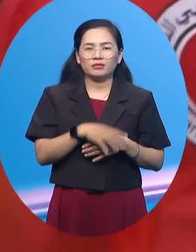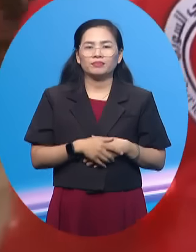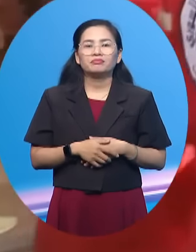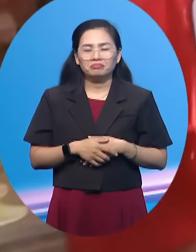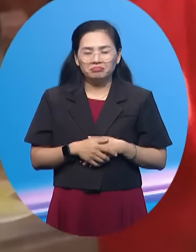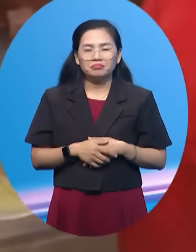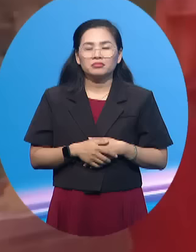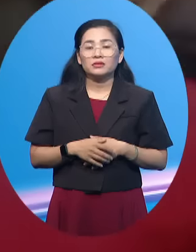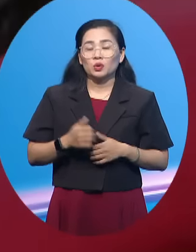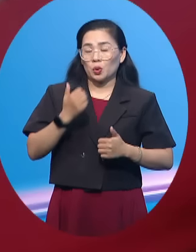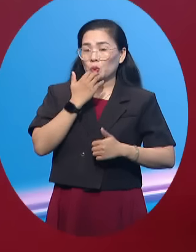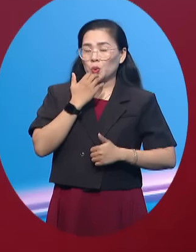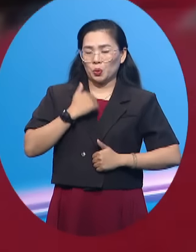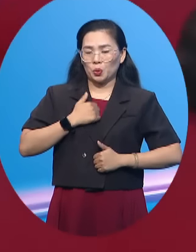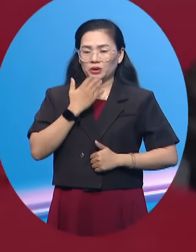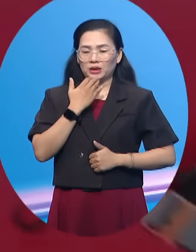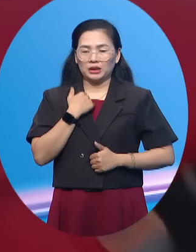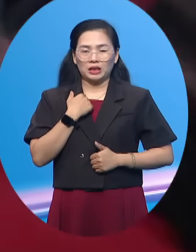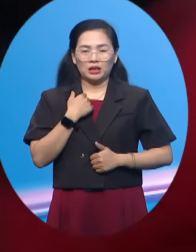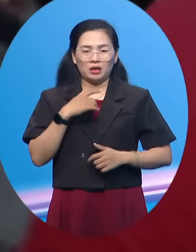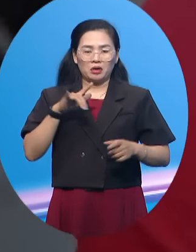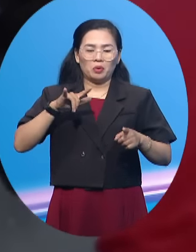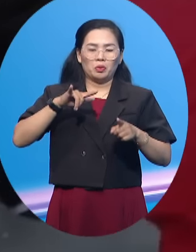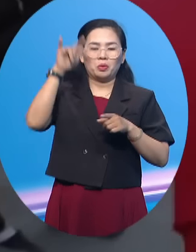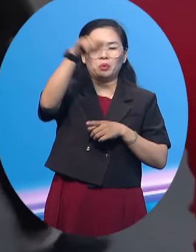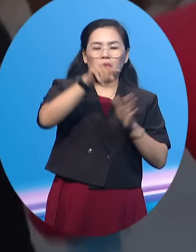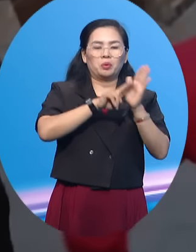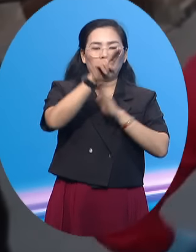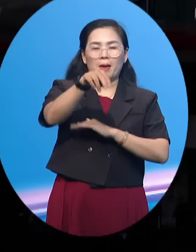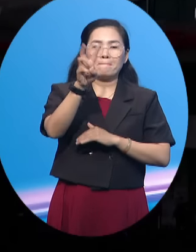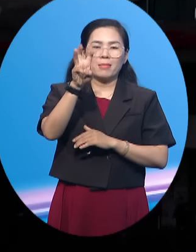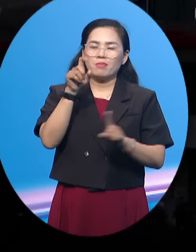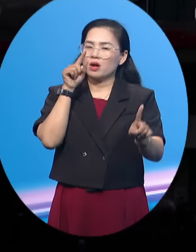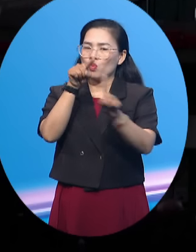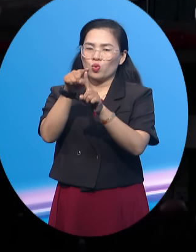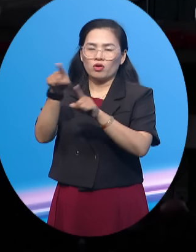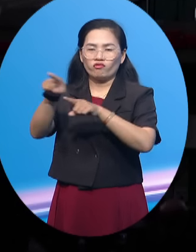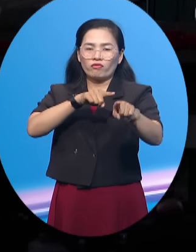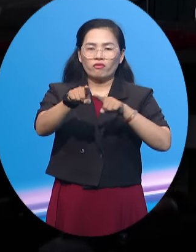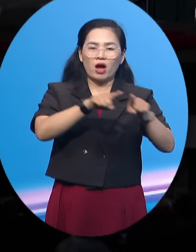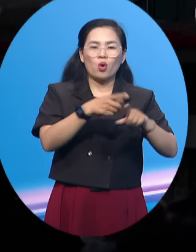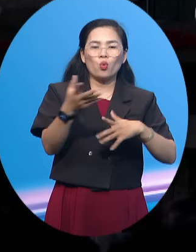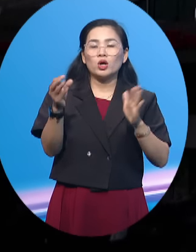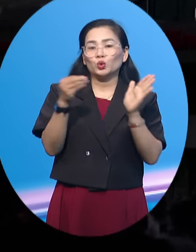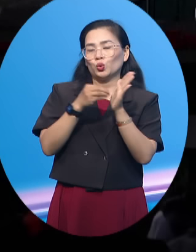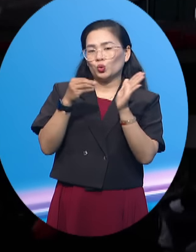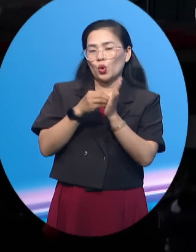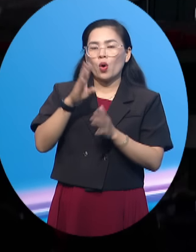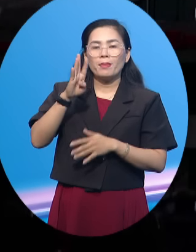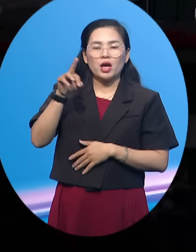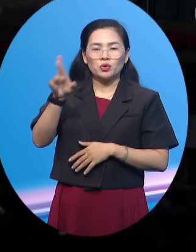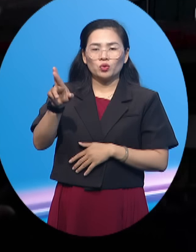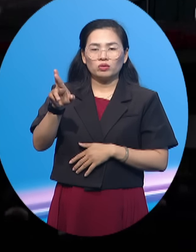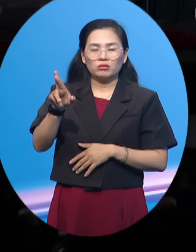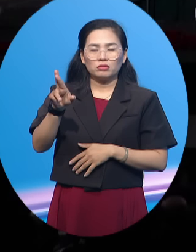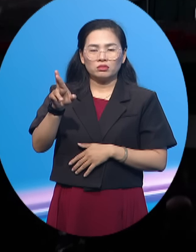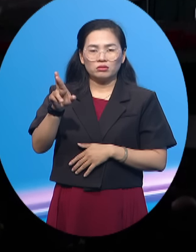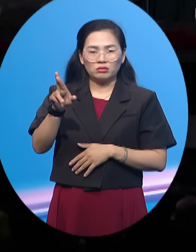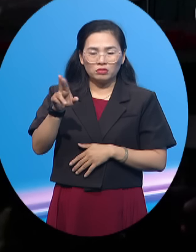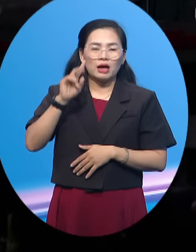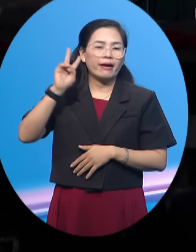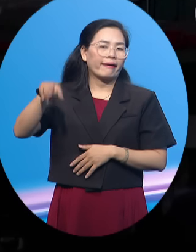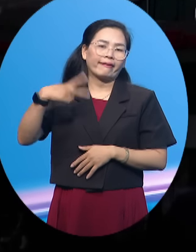Israel cùng ngày cũng cho biết đã tiến hành không kích khoảng 30 mục tiêu ở ngoại ô phía nam thủ đô Beirut, Liban trong vòng 48 giờ.